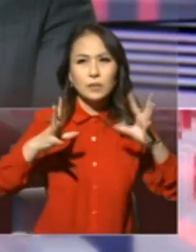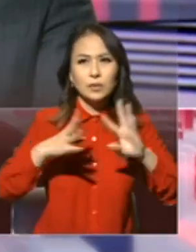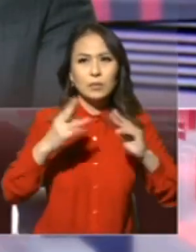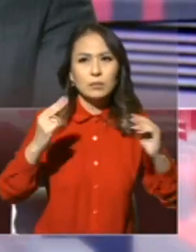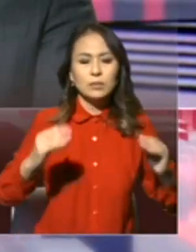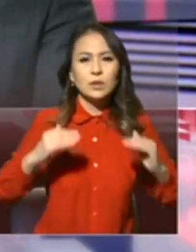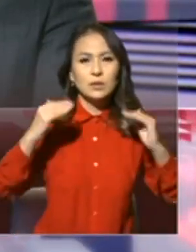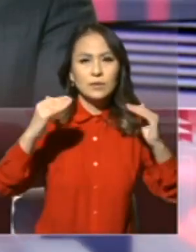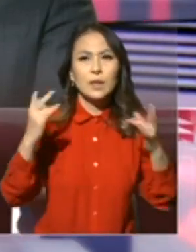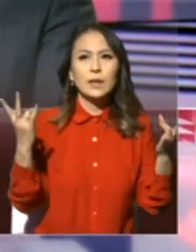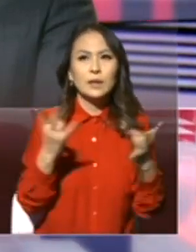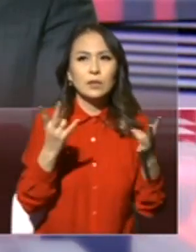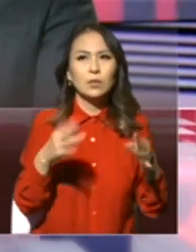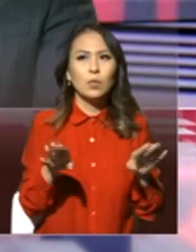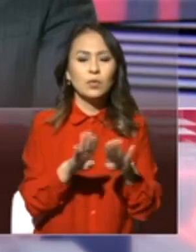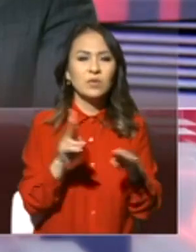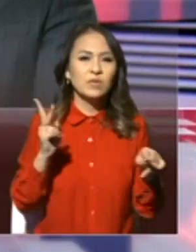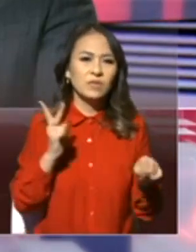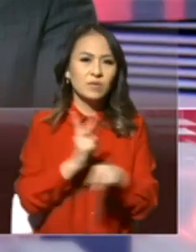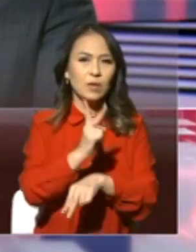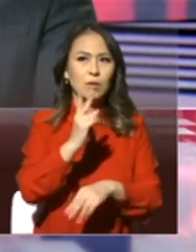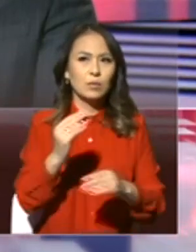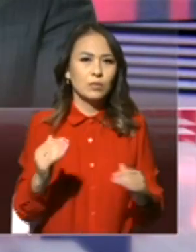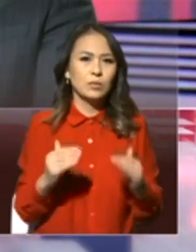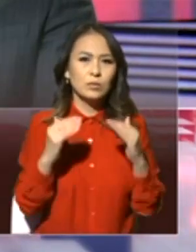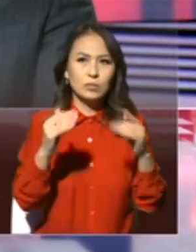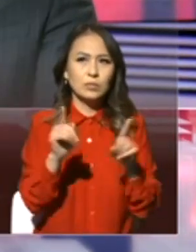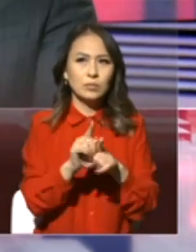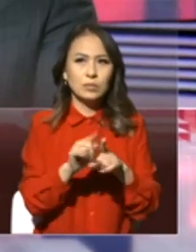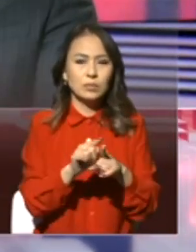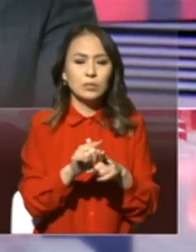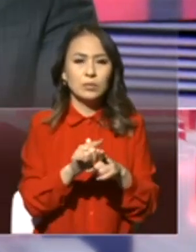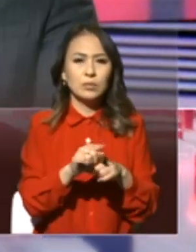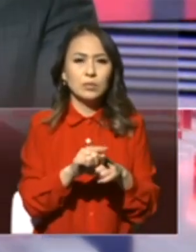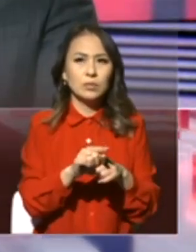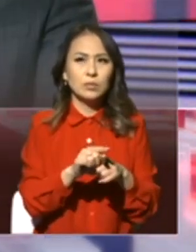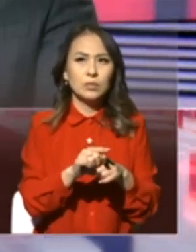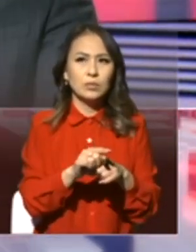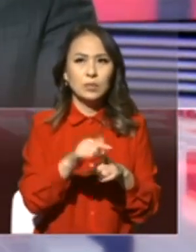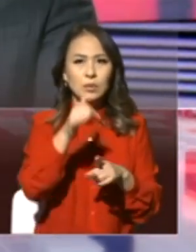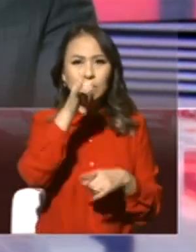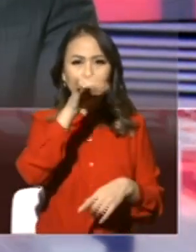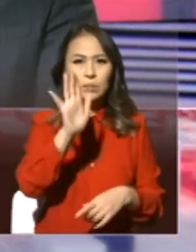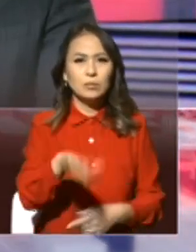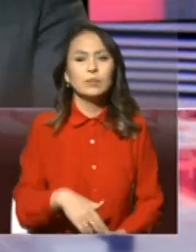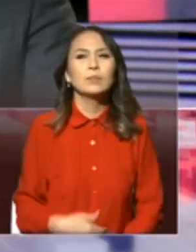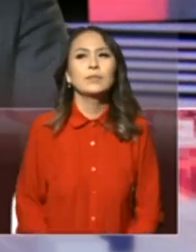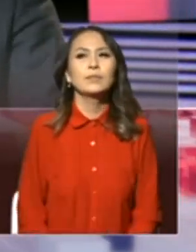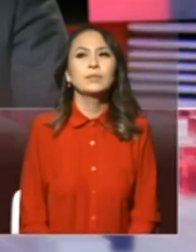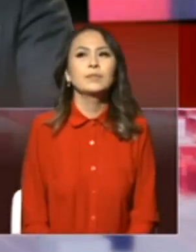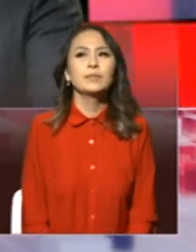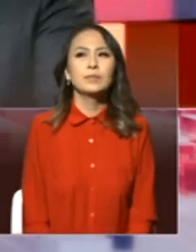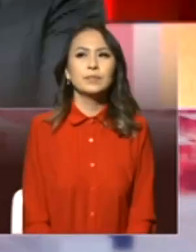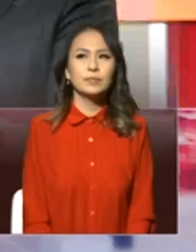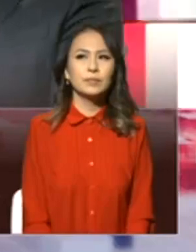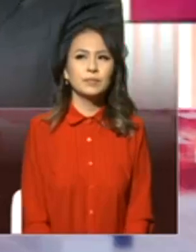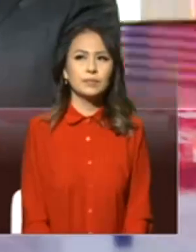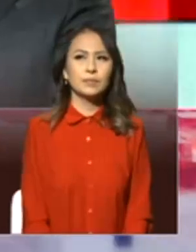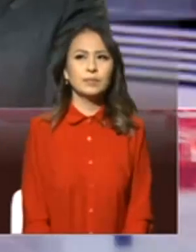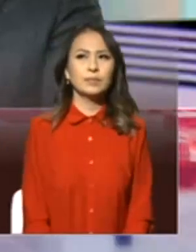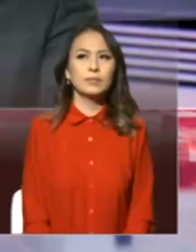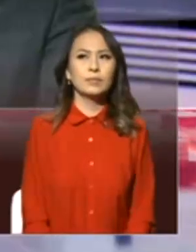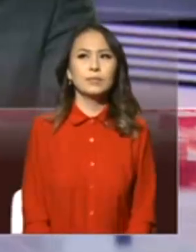керек. Бірақ дегенмен де екі есеге дейін өсу ондай мүмкін емес, иә. Біз осы мәселемен